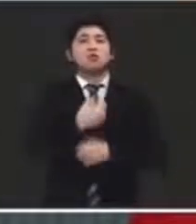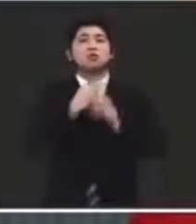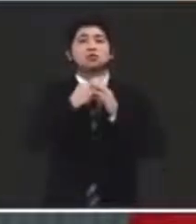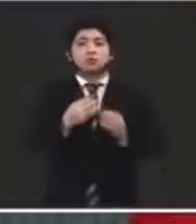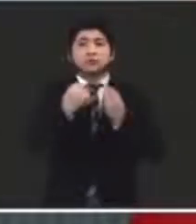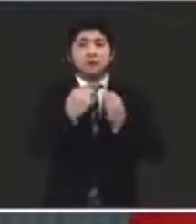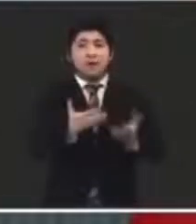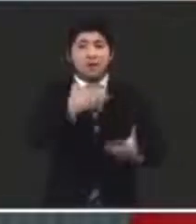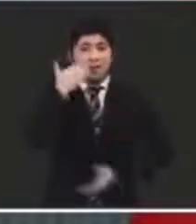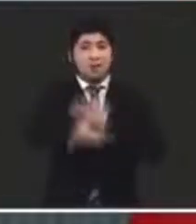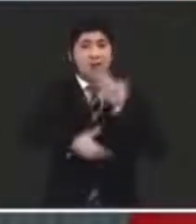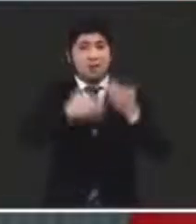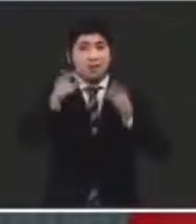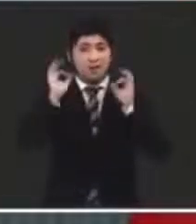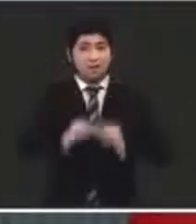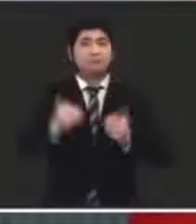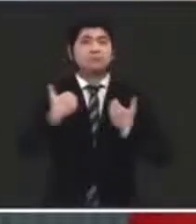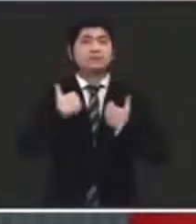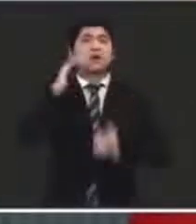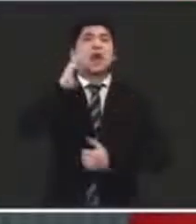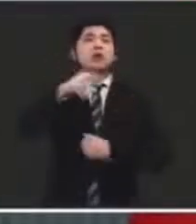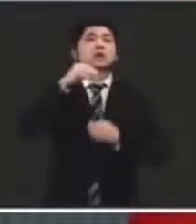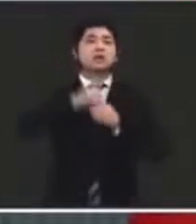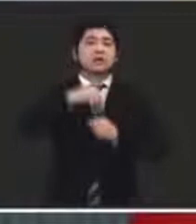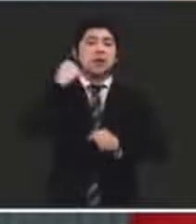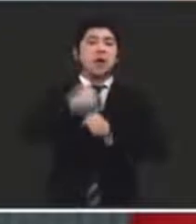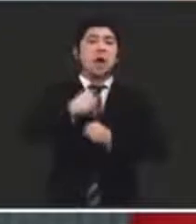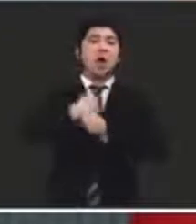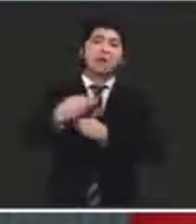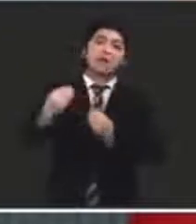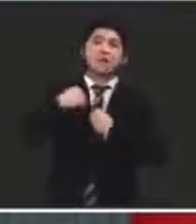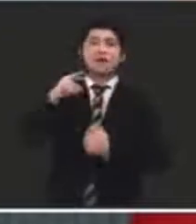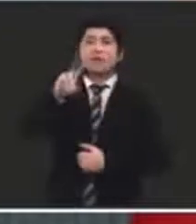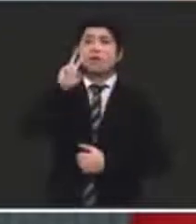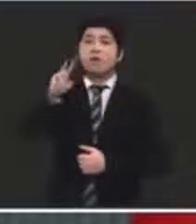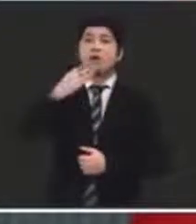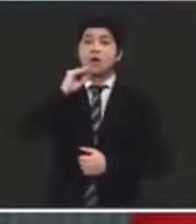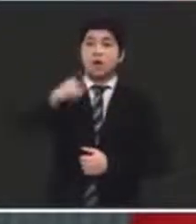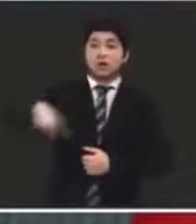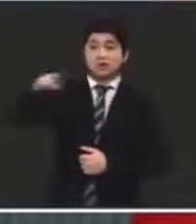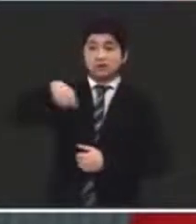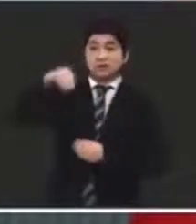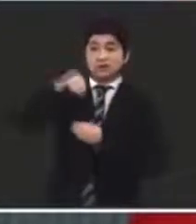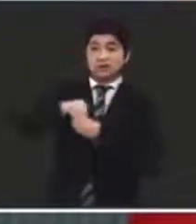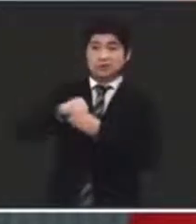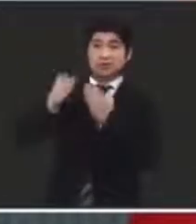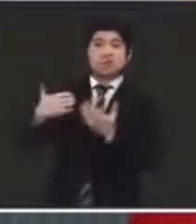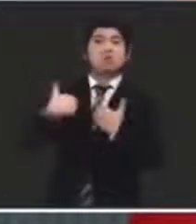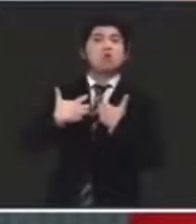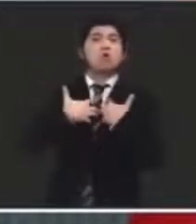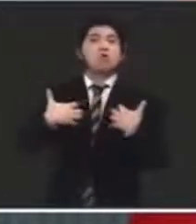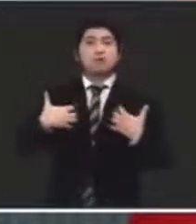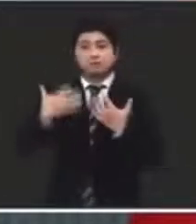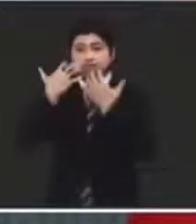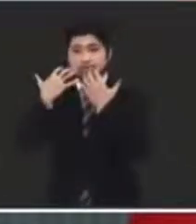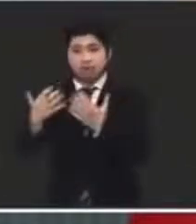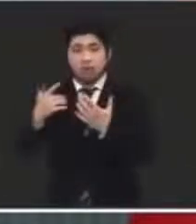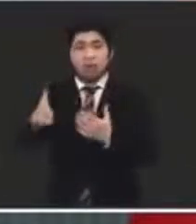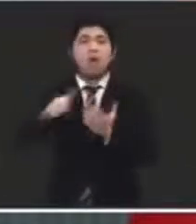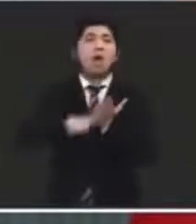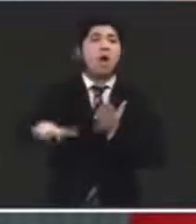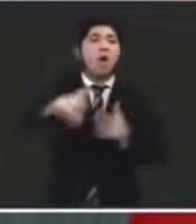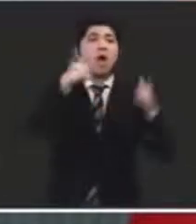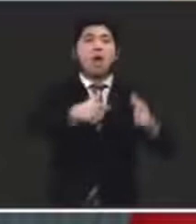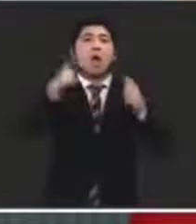aşılarken Biz istikbalimizin teminatı olarak gördüğümüz gençlerimize güvenmeye onları her